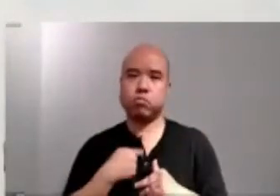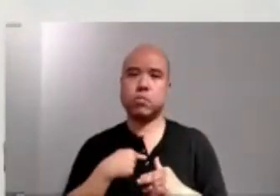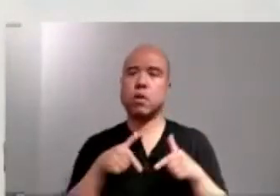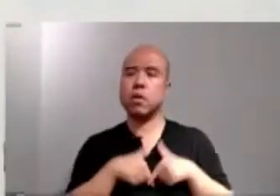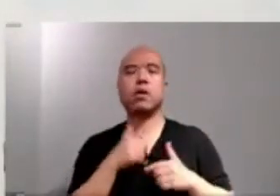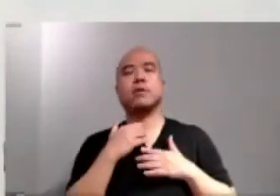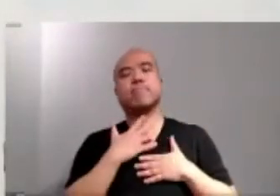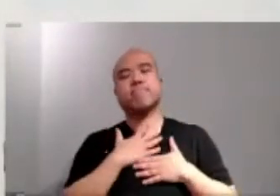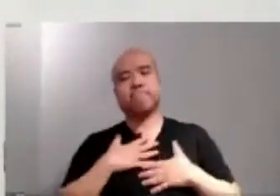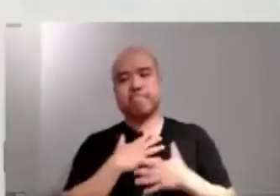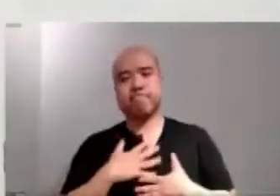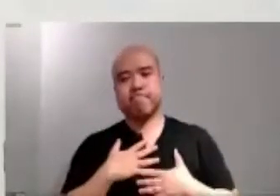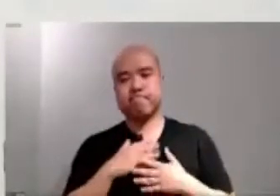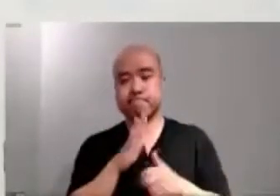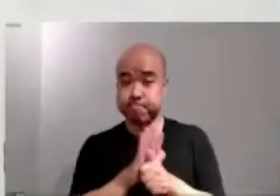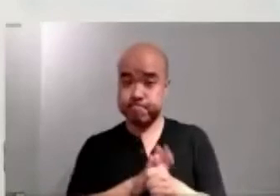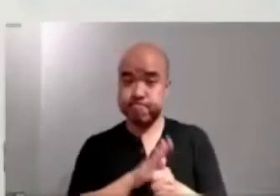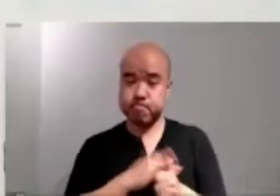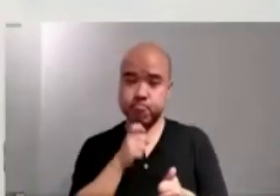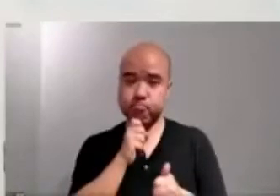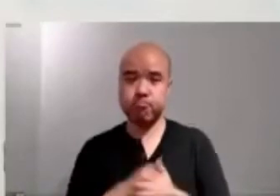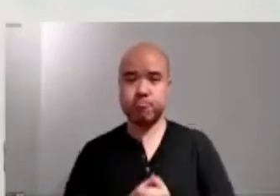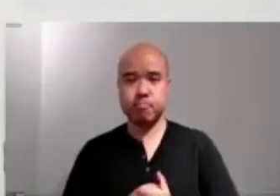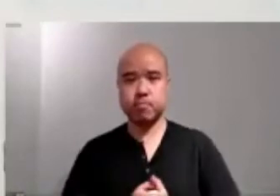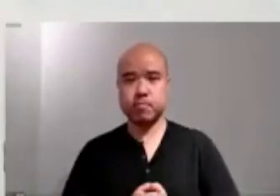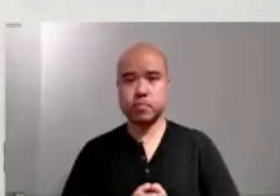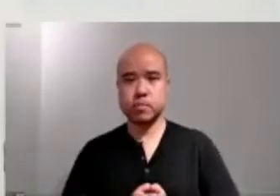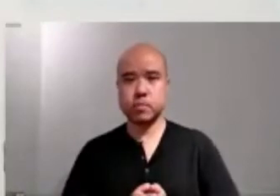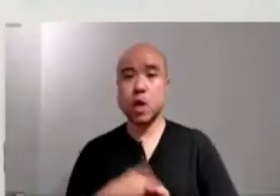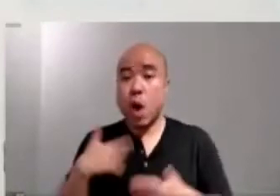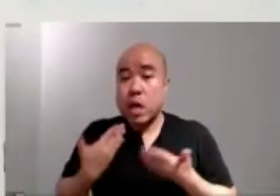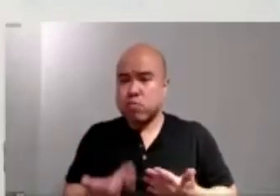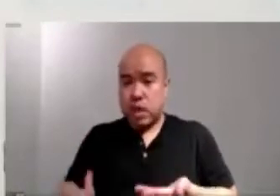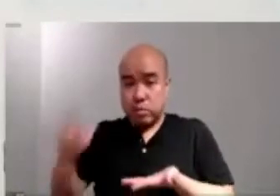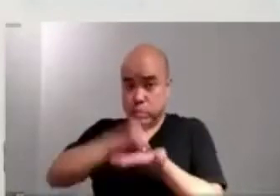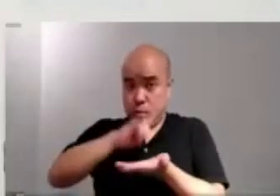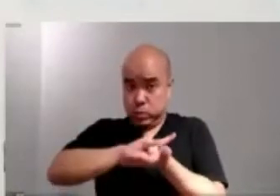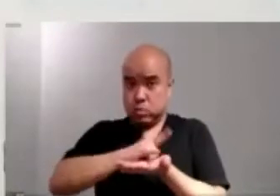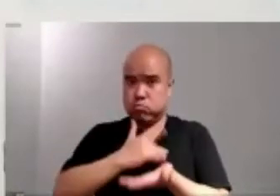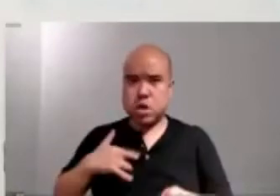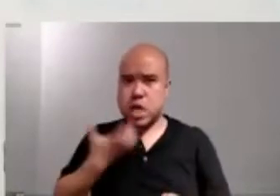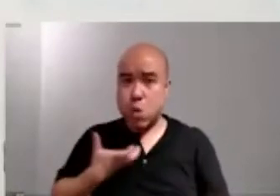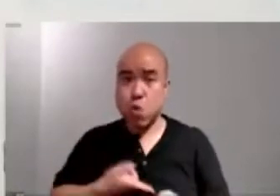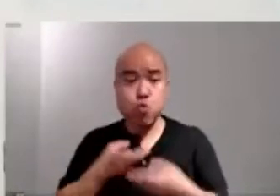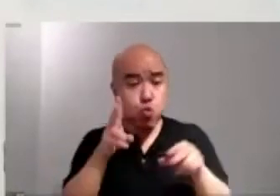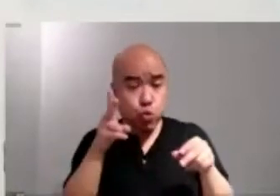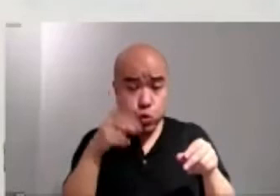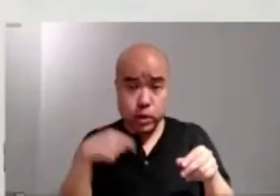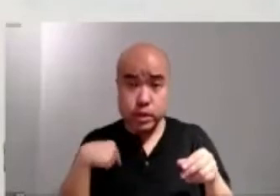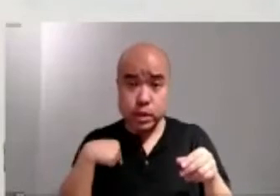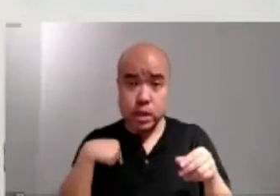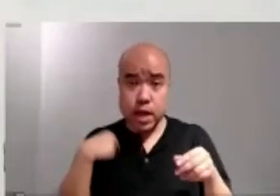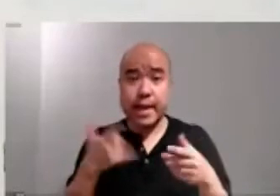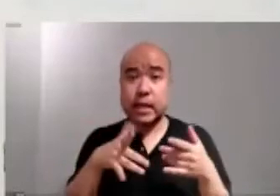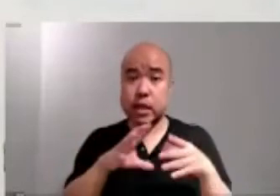慰。今年咧喺武漢開始肺炎嘅時候咧，我哋就透過中國扶貧基金會，喺全